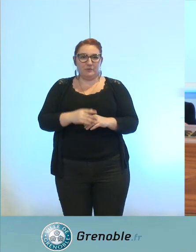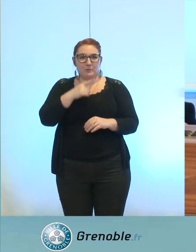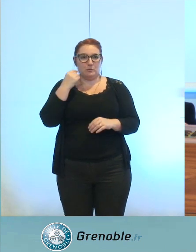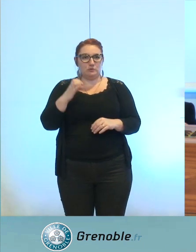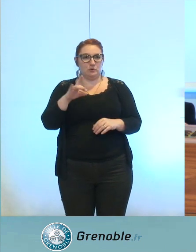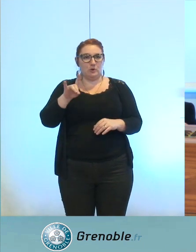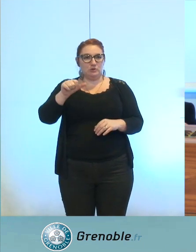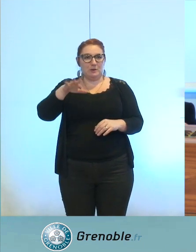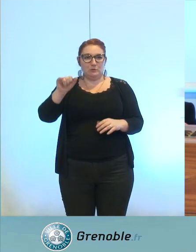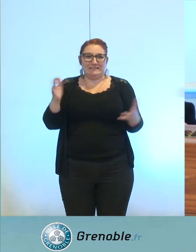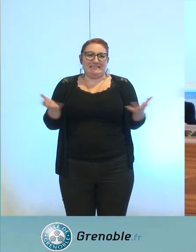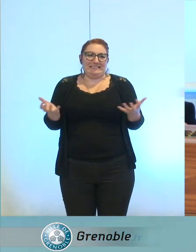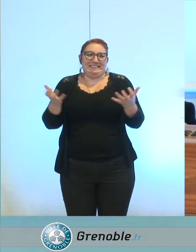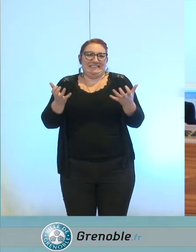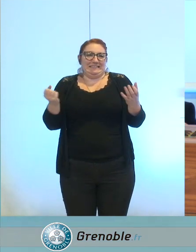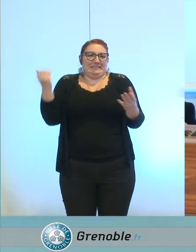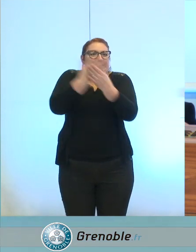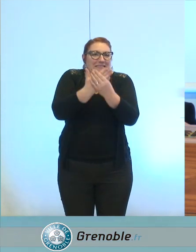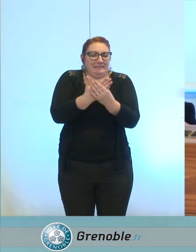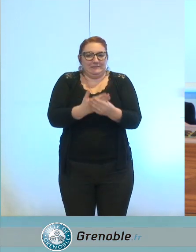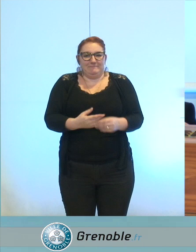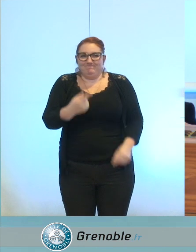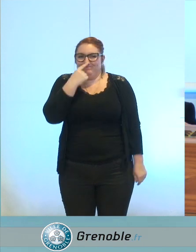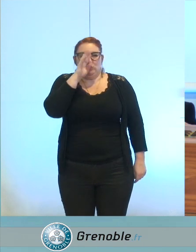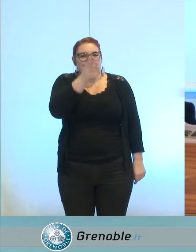chamussi brûle de désir de reprendre la parole